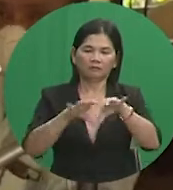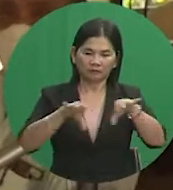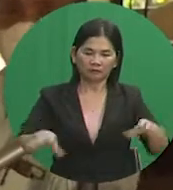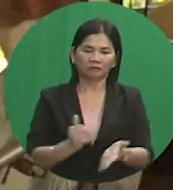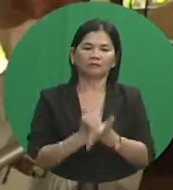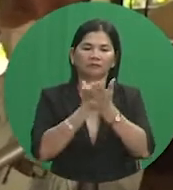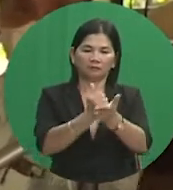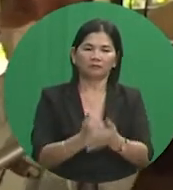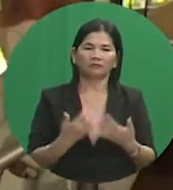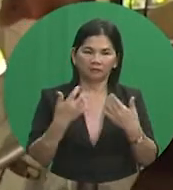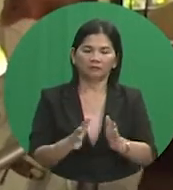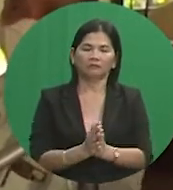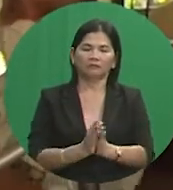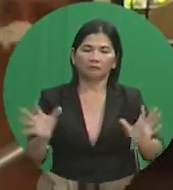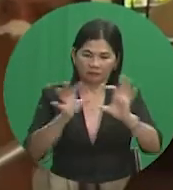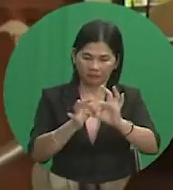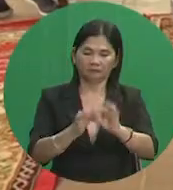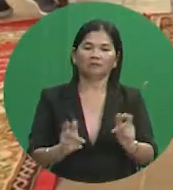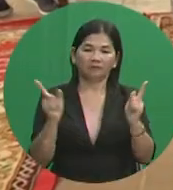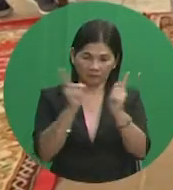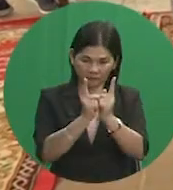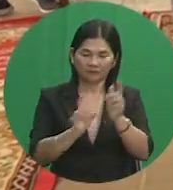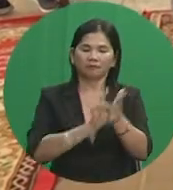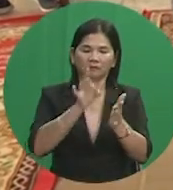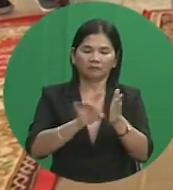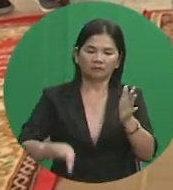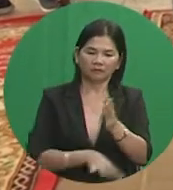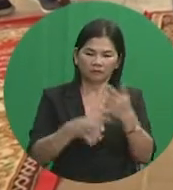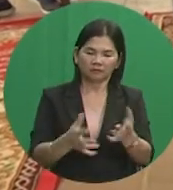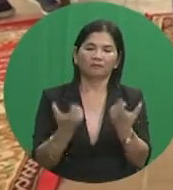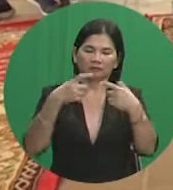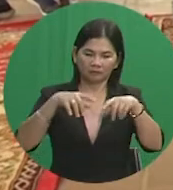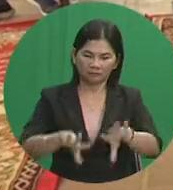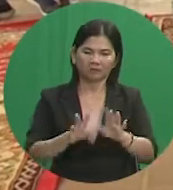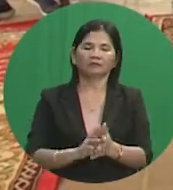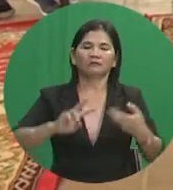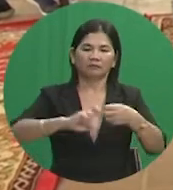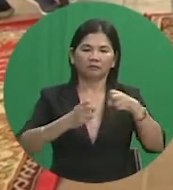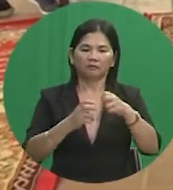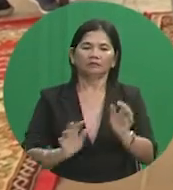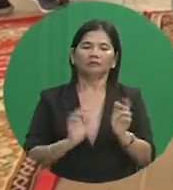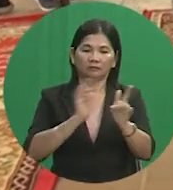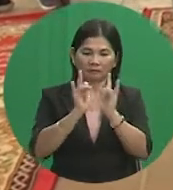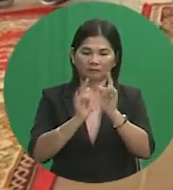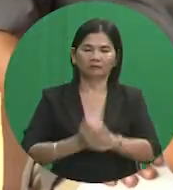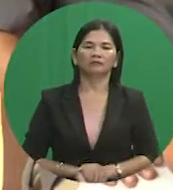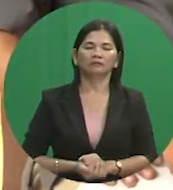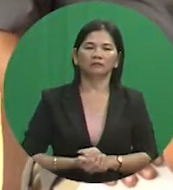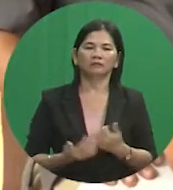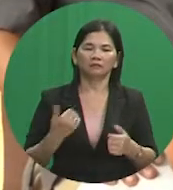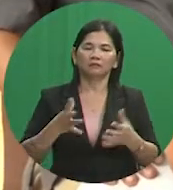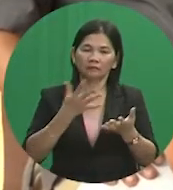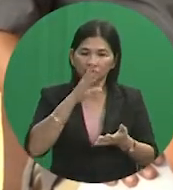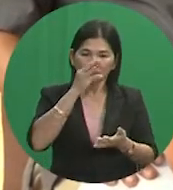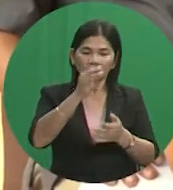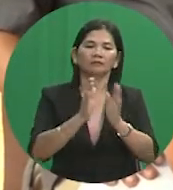านชอบเจียประจำดับใบสาบชอบสกตกเจมวยประจีประวัตหนึ่งช่วยดัสไรปัญหาในนี้ระบอบบ่งโอนจำพวกการเล็กล่